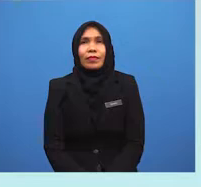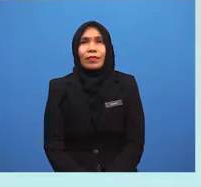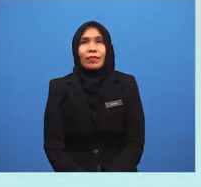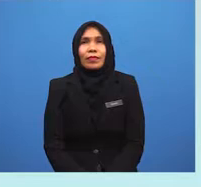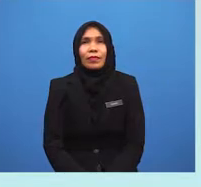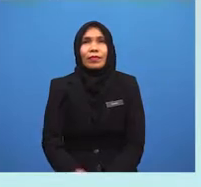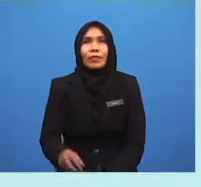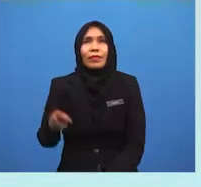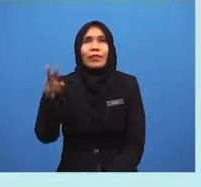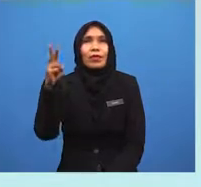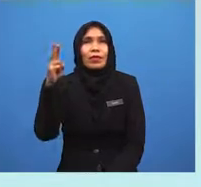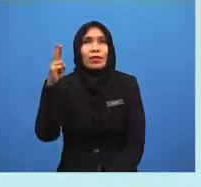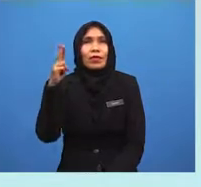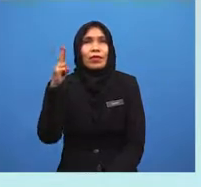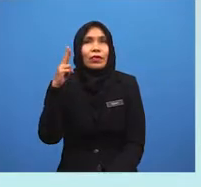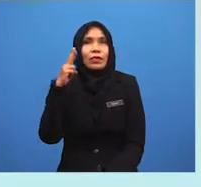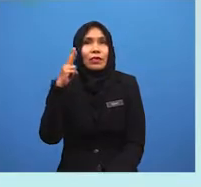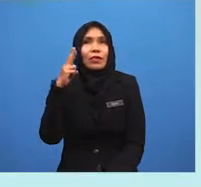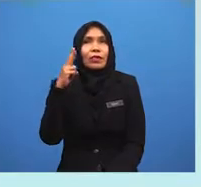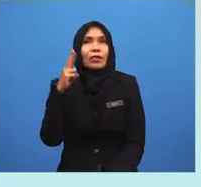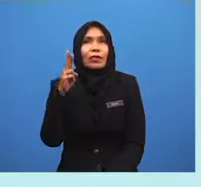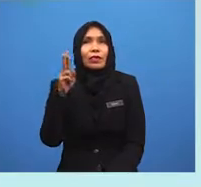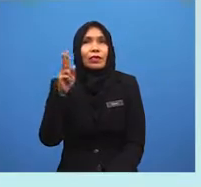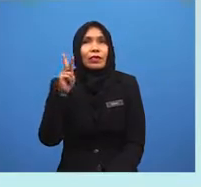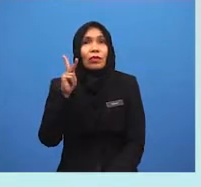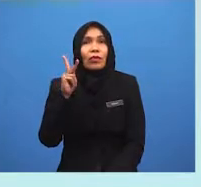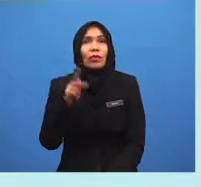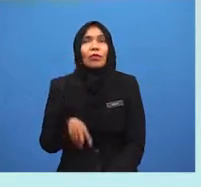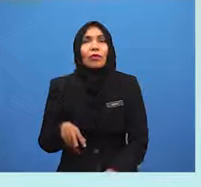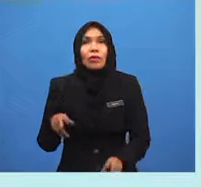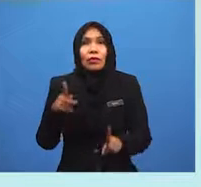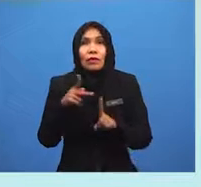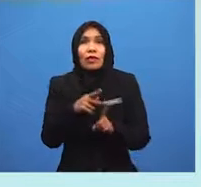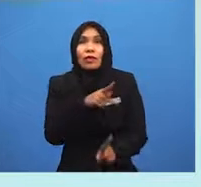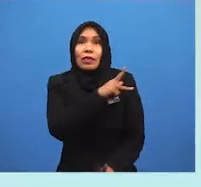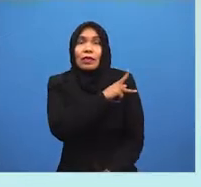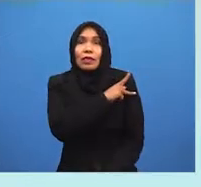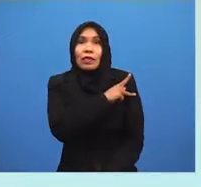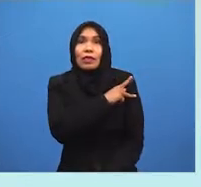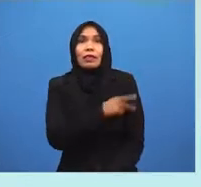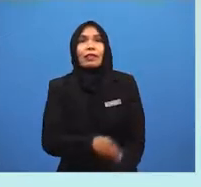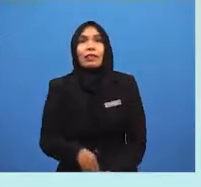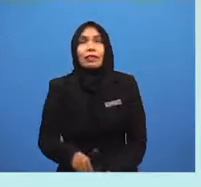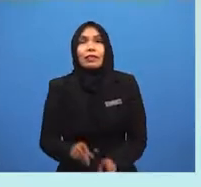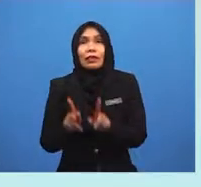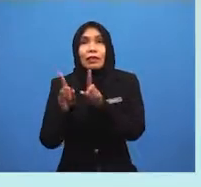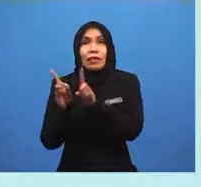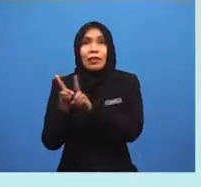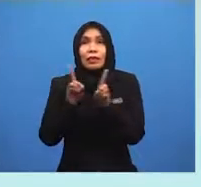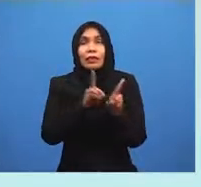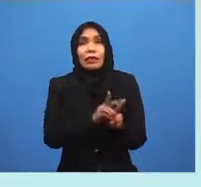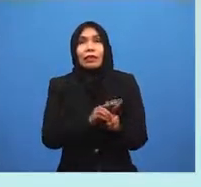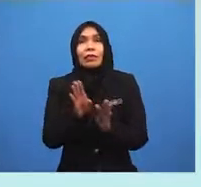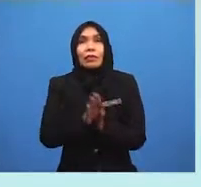Ravinder Kaur ke klinik desa bersama ibunya. Sementara menunggu giliran,